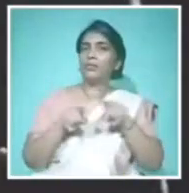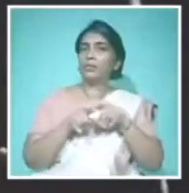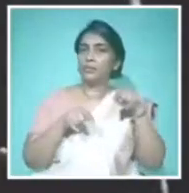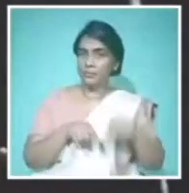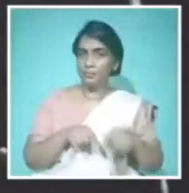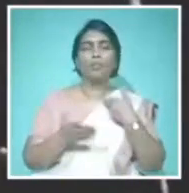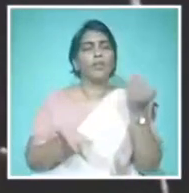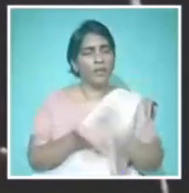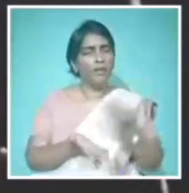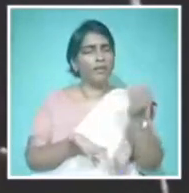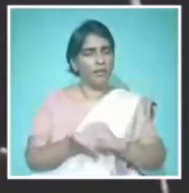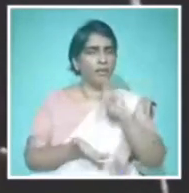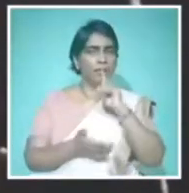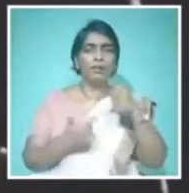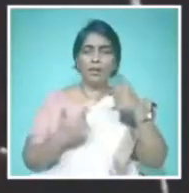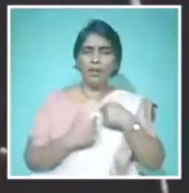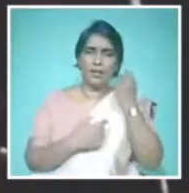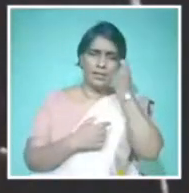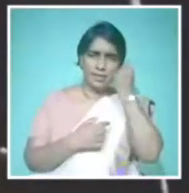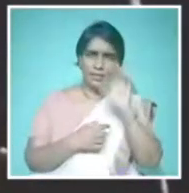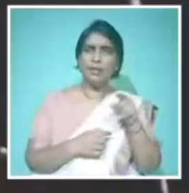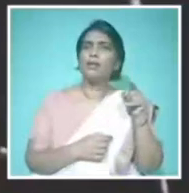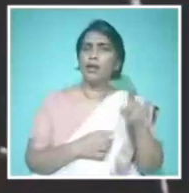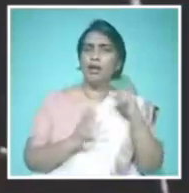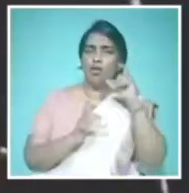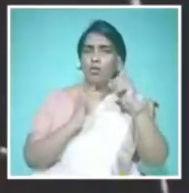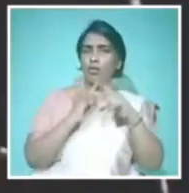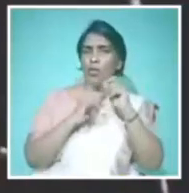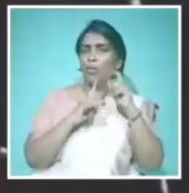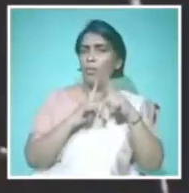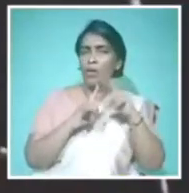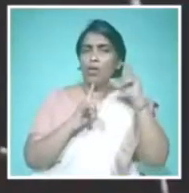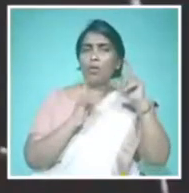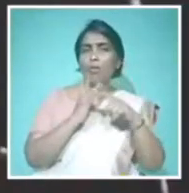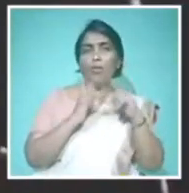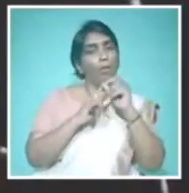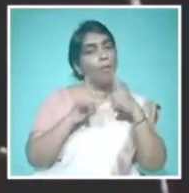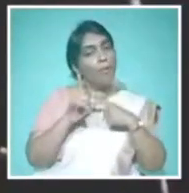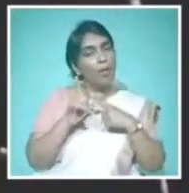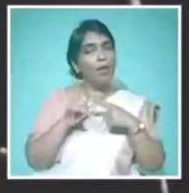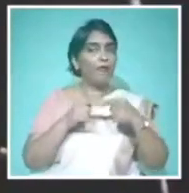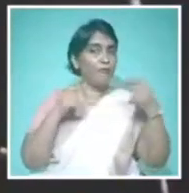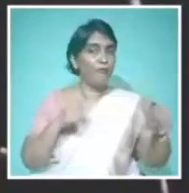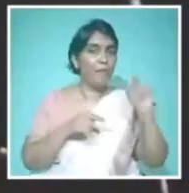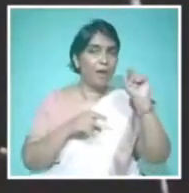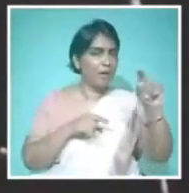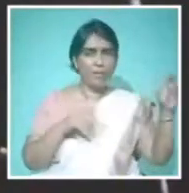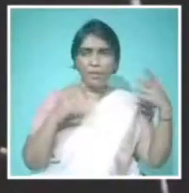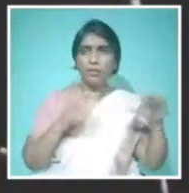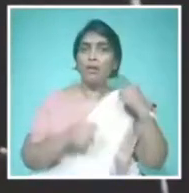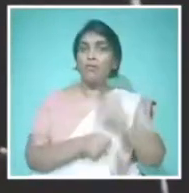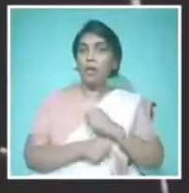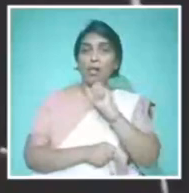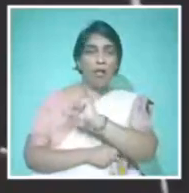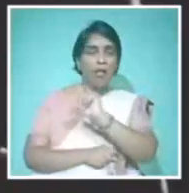මම නැවතත් කියනවා අපිට සැකයක් තියෙනවා මේ කෝප් කමිටුවයි කෝපා කමිටුවයි විපක්ෂයෙන් නම් කරලා ඉවරයි ආණ්ඩු පක්ෂයෙන්